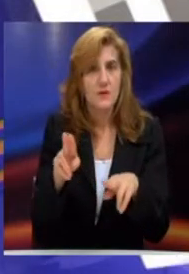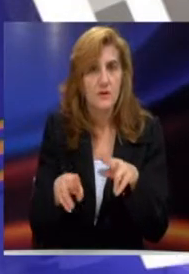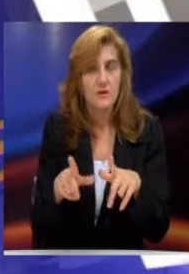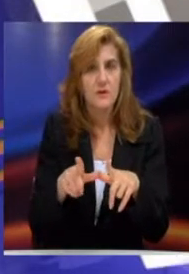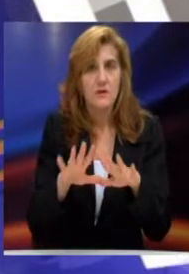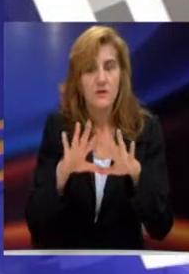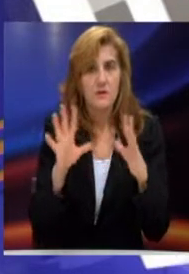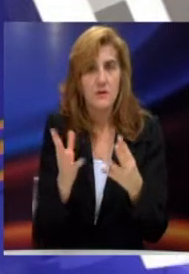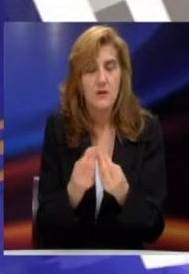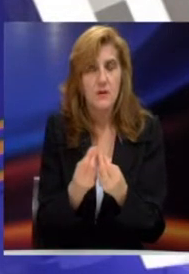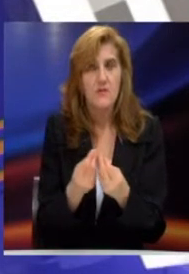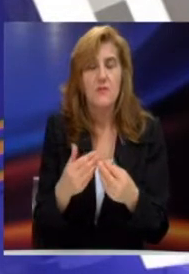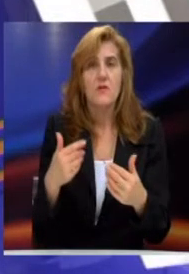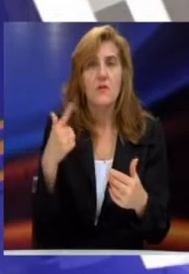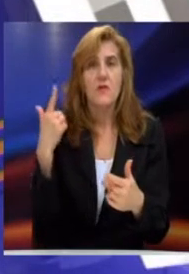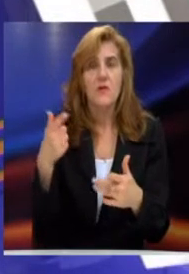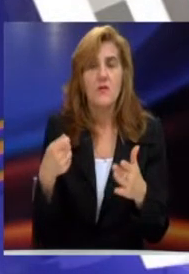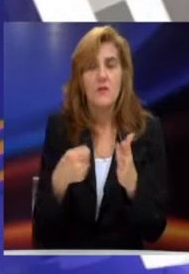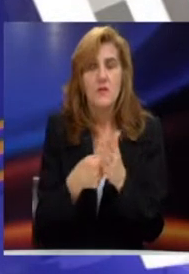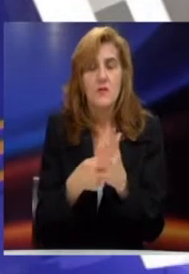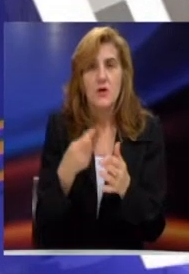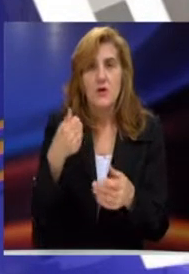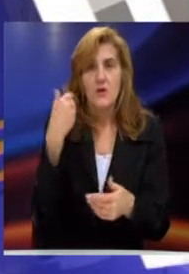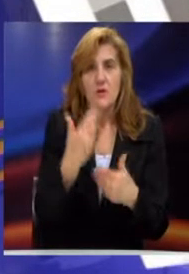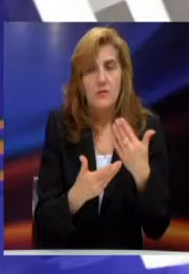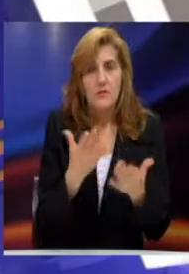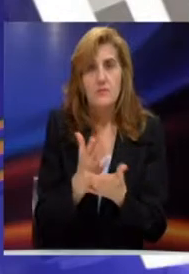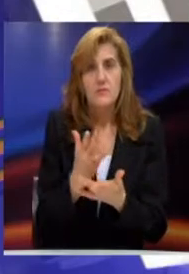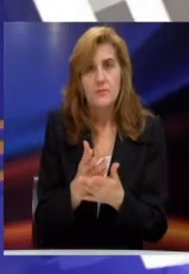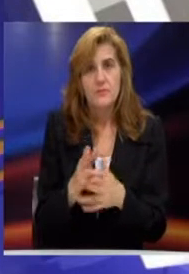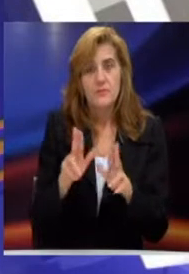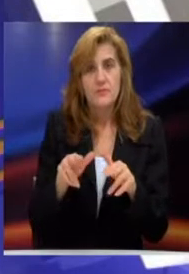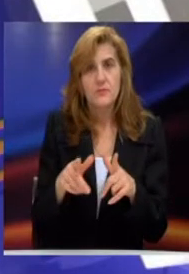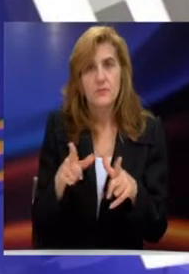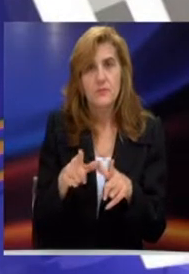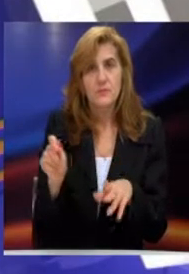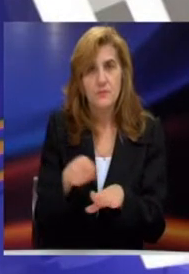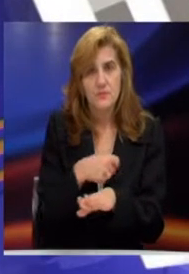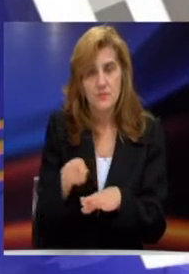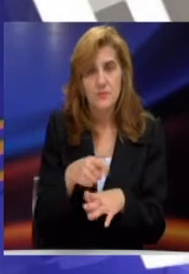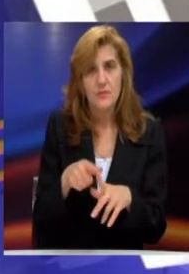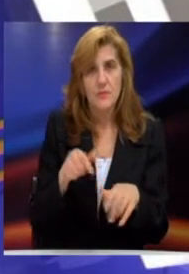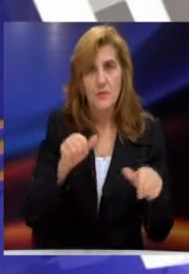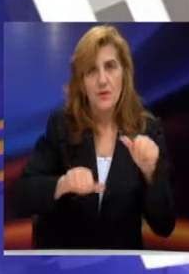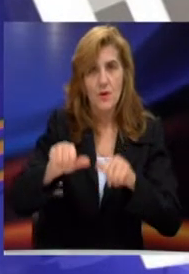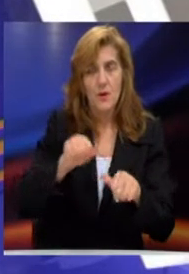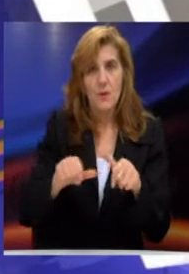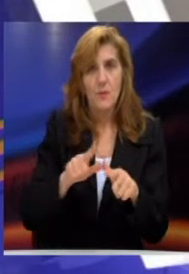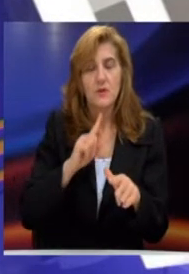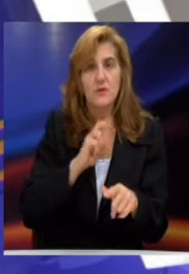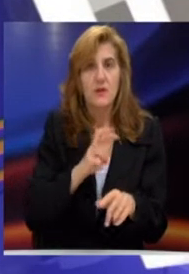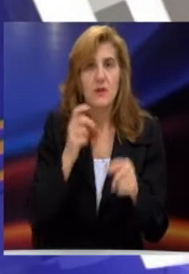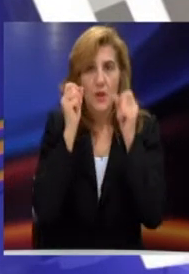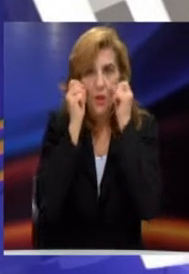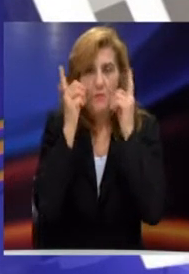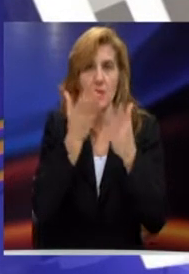ova zdravstvena ustanova dobila od uprave za kapitalno ulaganje u prethodnom periodu će omogućiti da se izvrši adaptacija operacione sale i